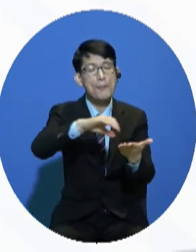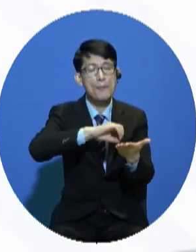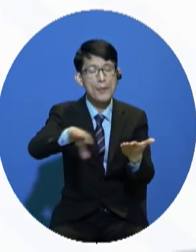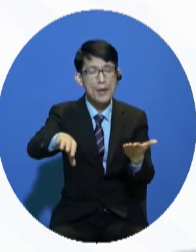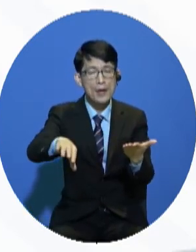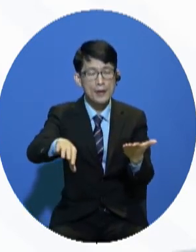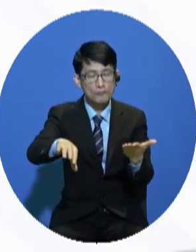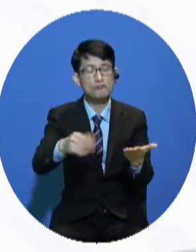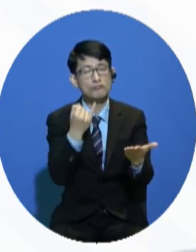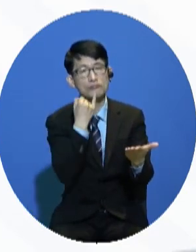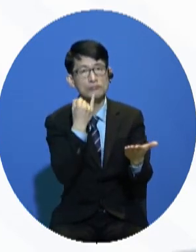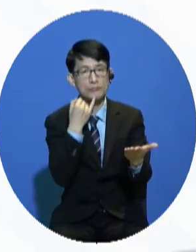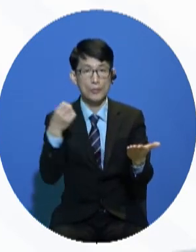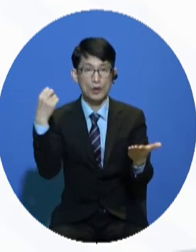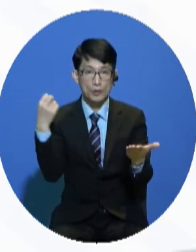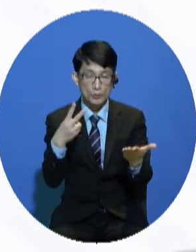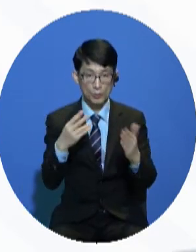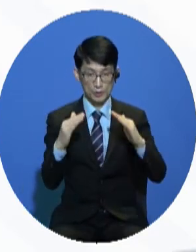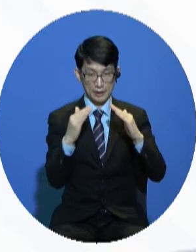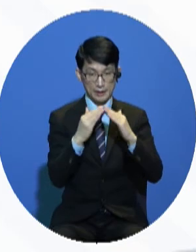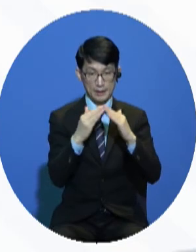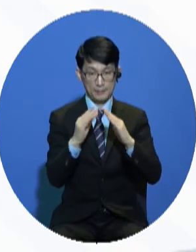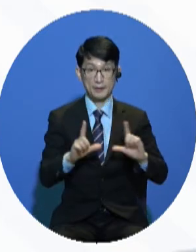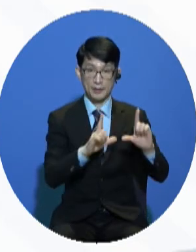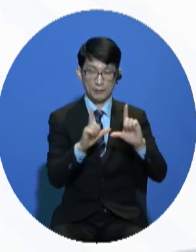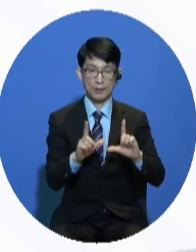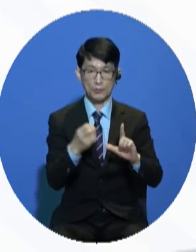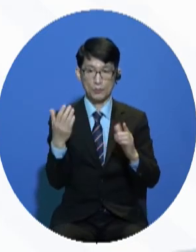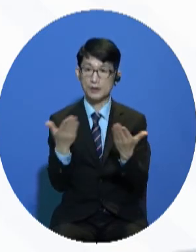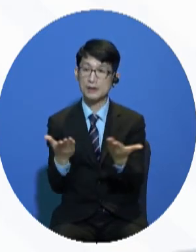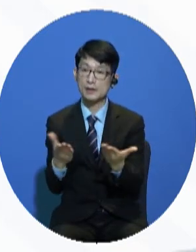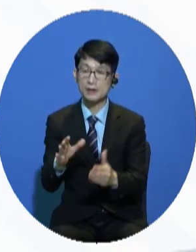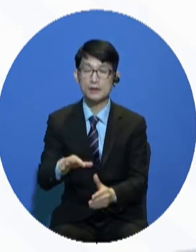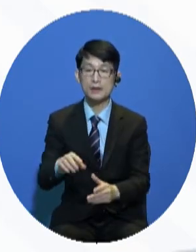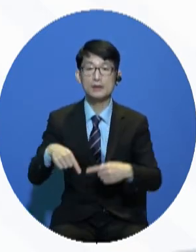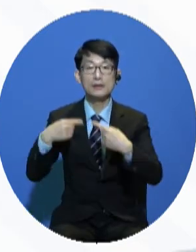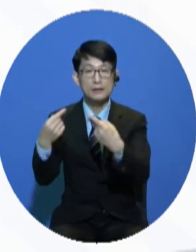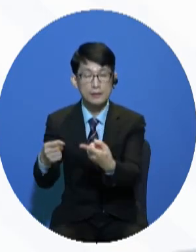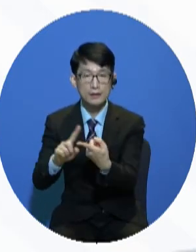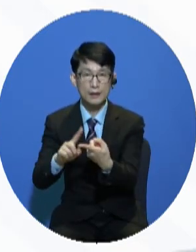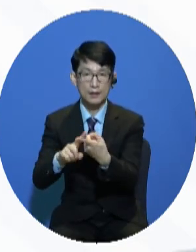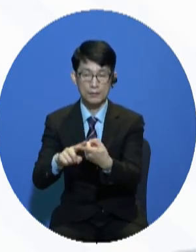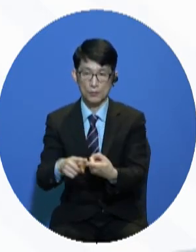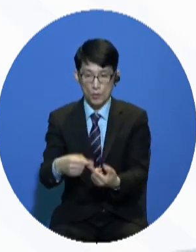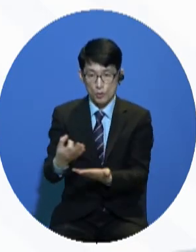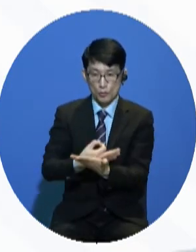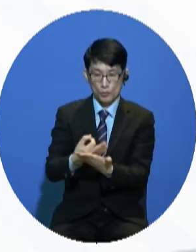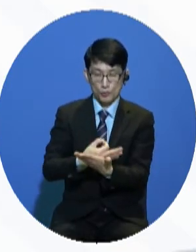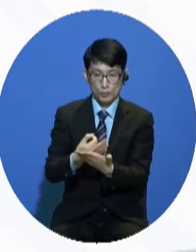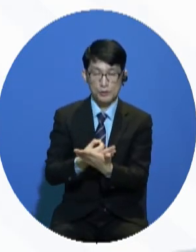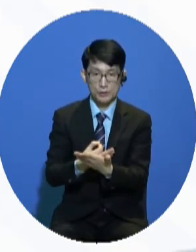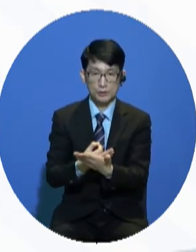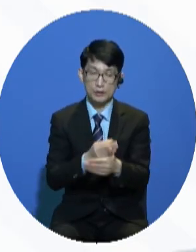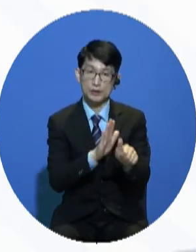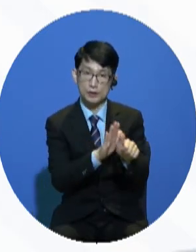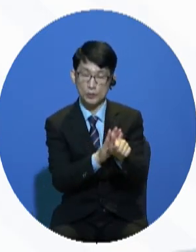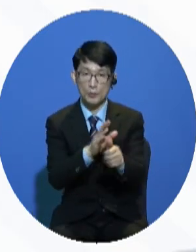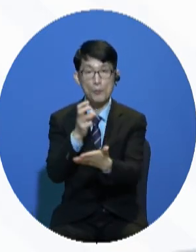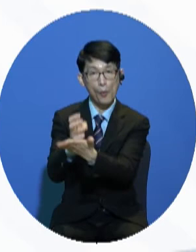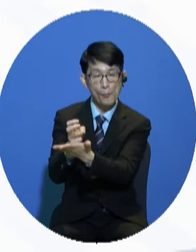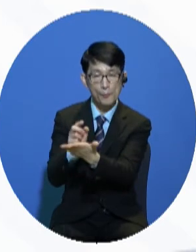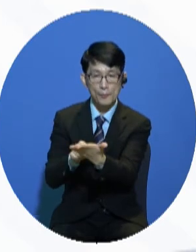있고, 또 어쩌면 주거와 관련된 내용이라든가 고용과 관련된 내용이라든가 소득보장과 관련된 내용이라든가 이런 것들은